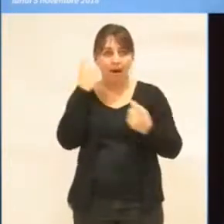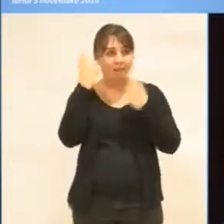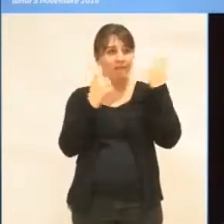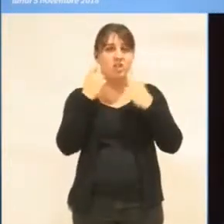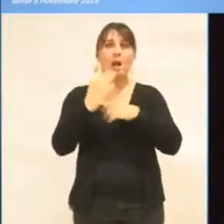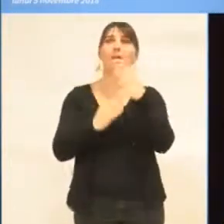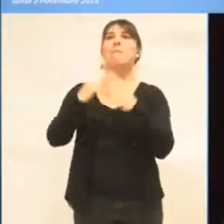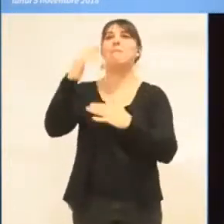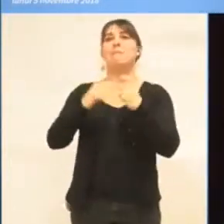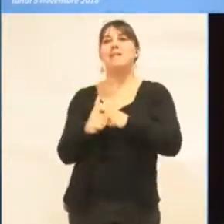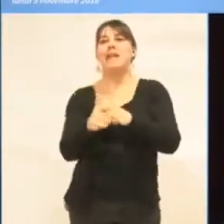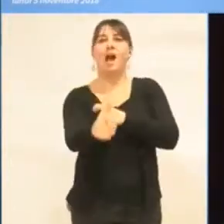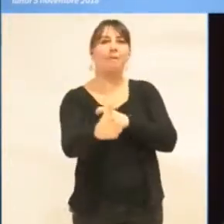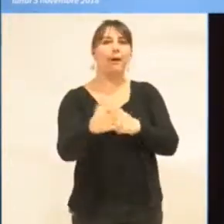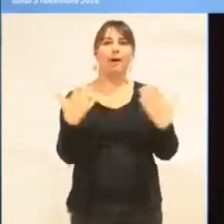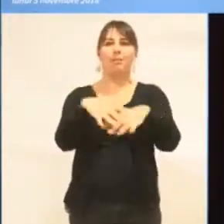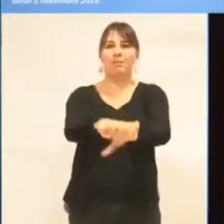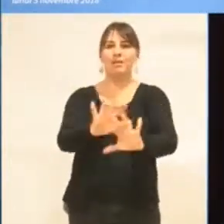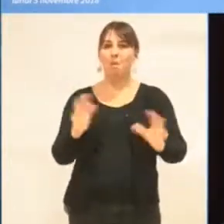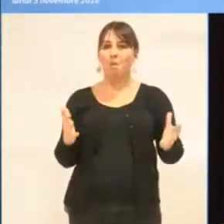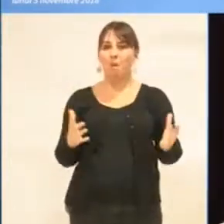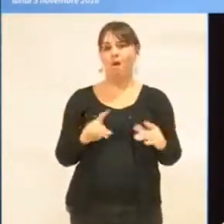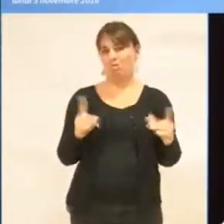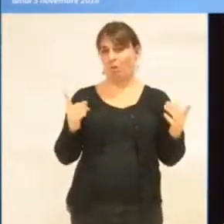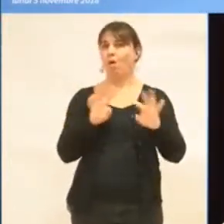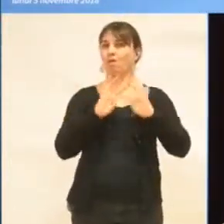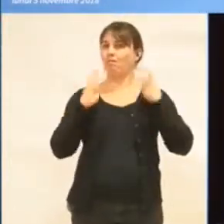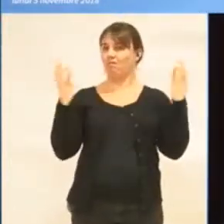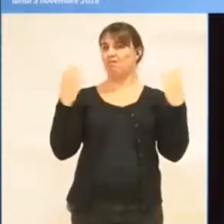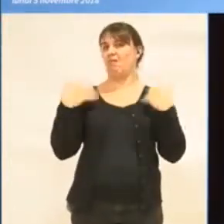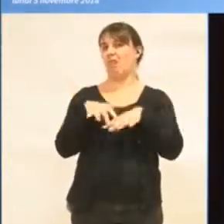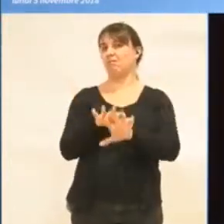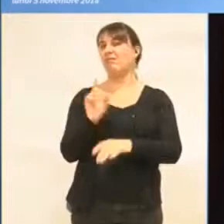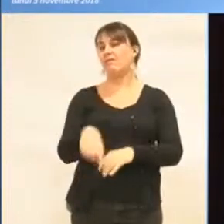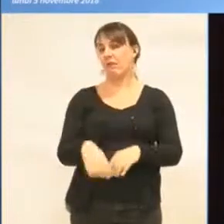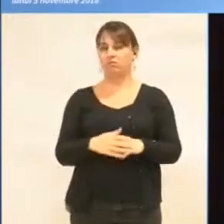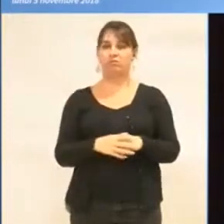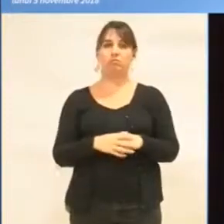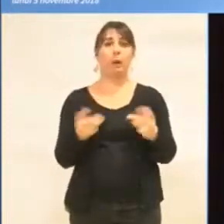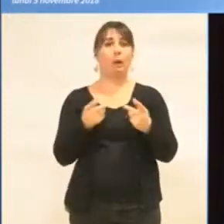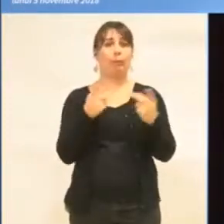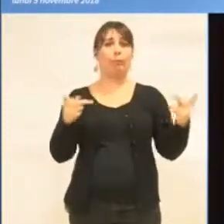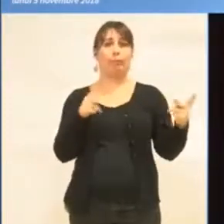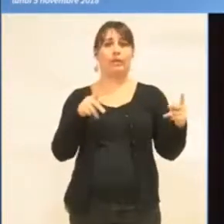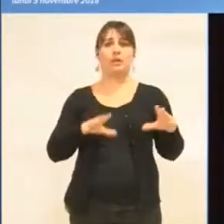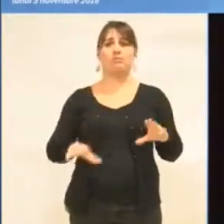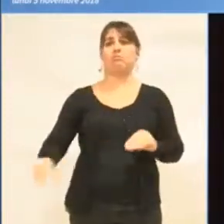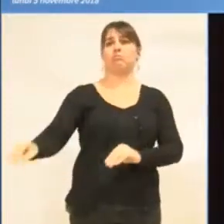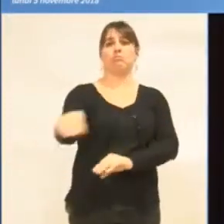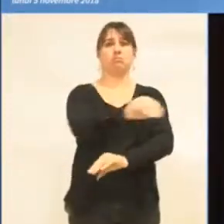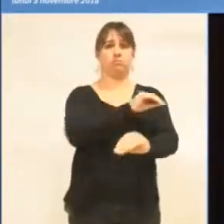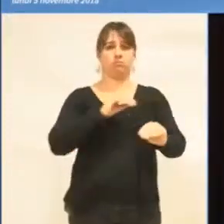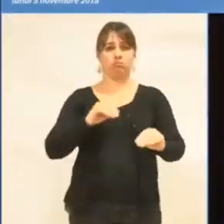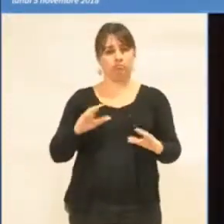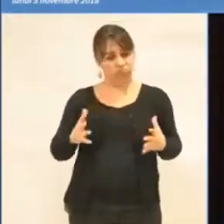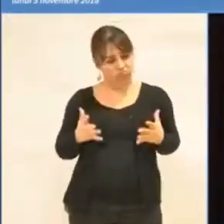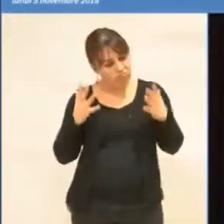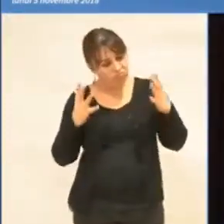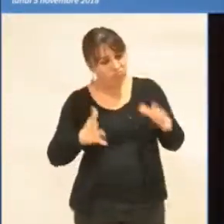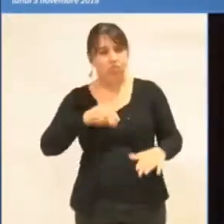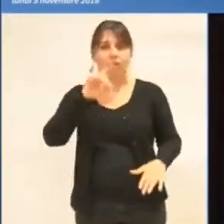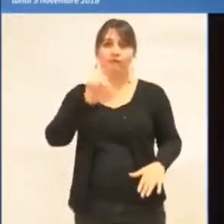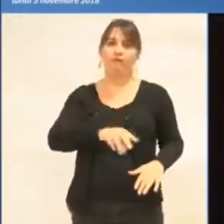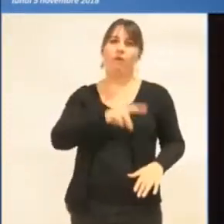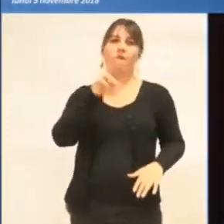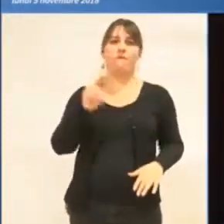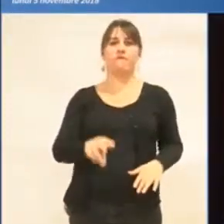les financements du CDFF 38, c'est quand même effectivement difficile pour eux. Puis il y a cette deuxième manière, qui est celle